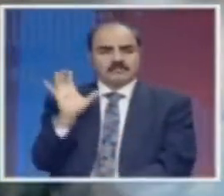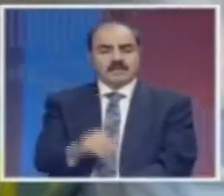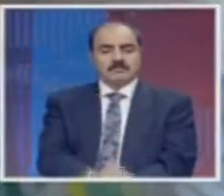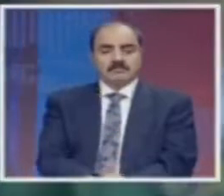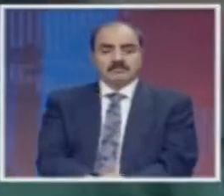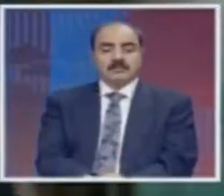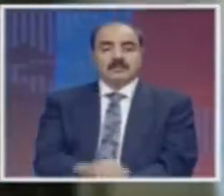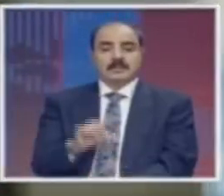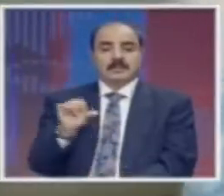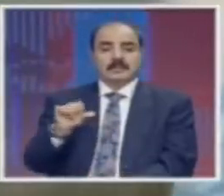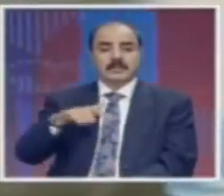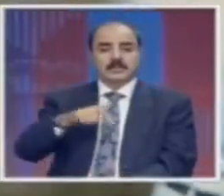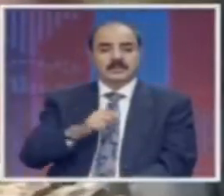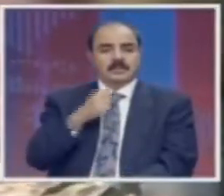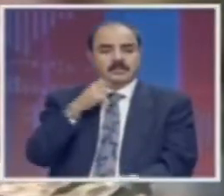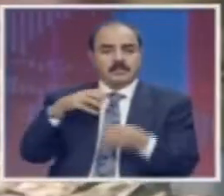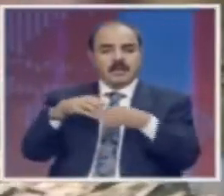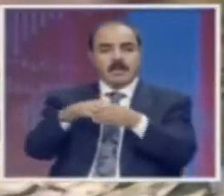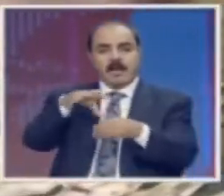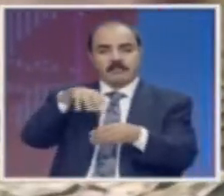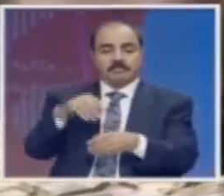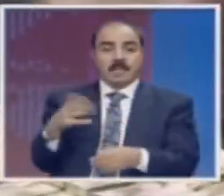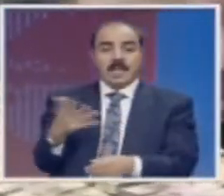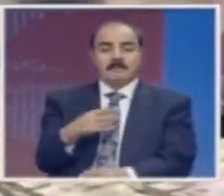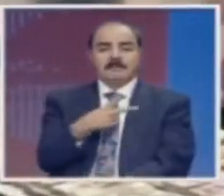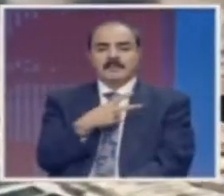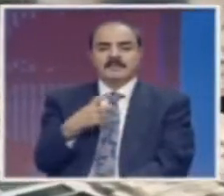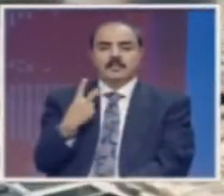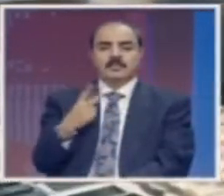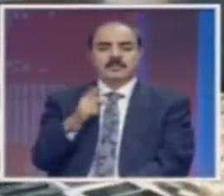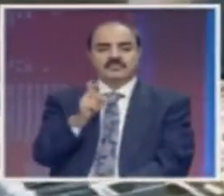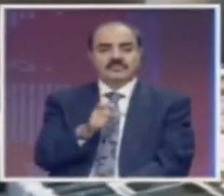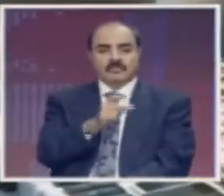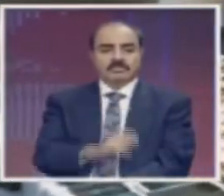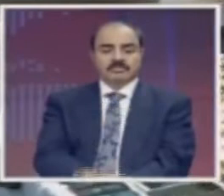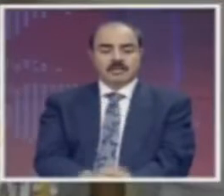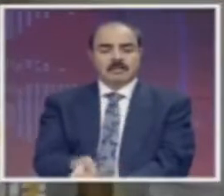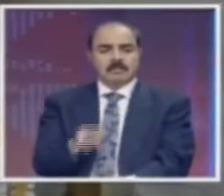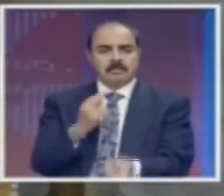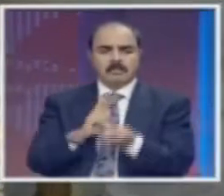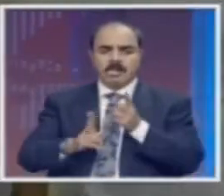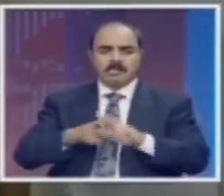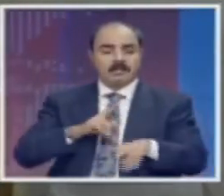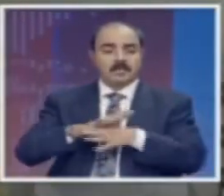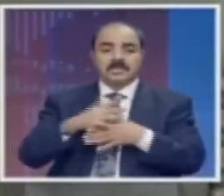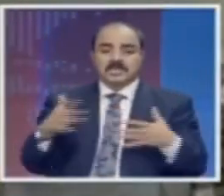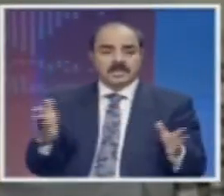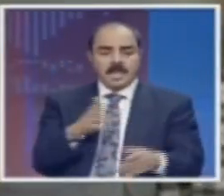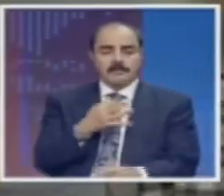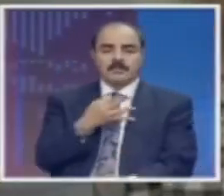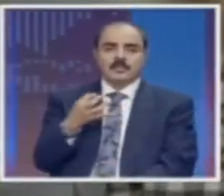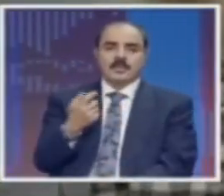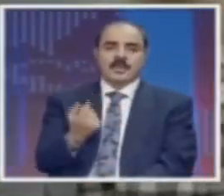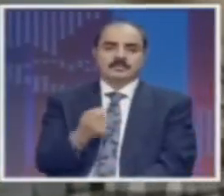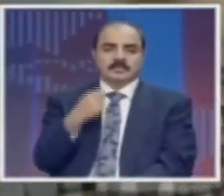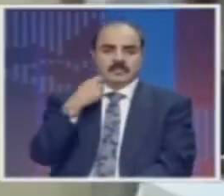ضبط 69 تشكيلا عصابيا ضموا 202 متهما قاموا بارتكاب 305